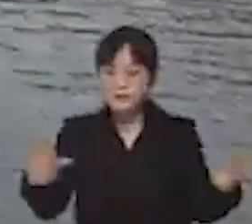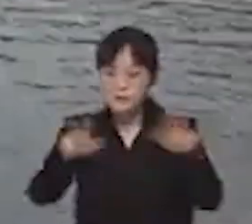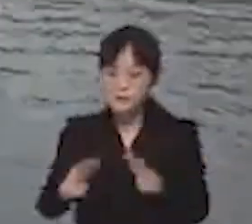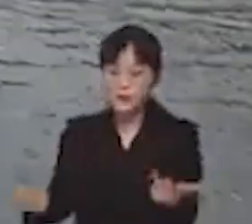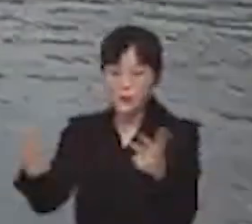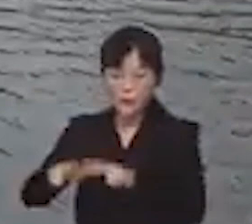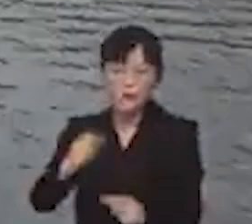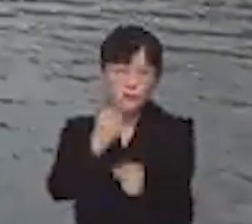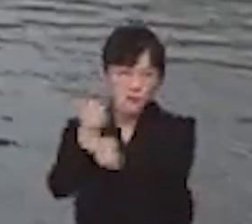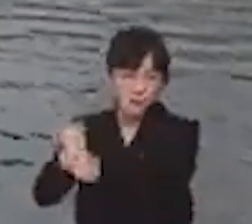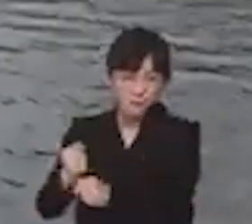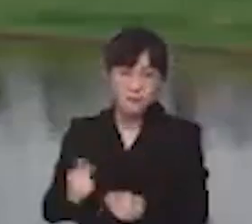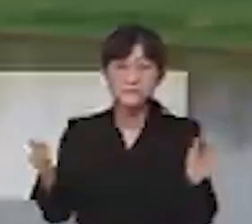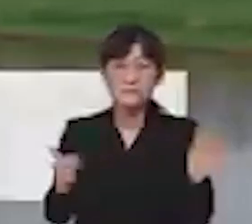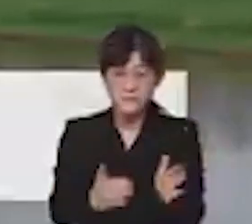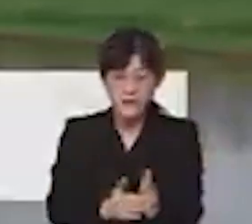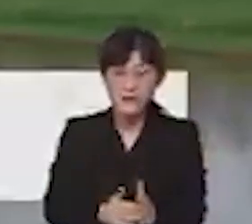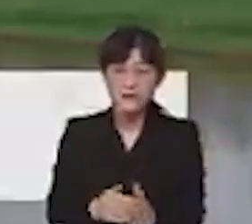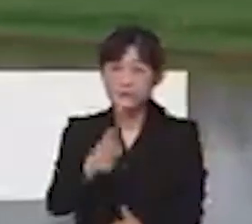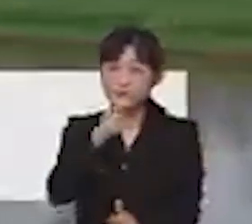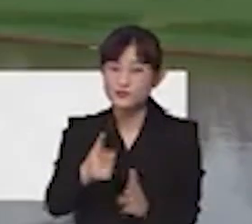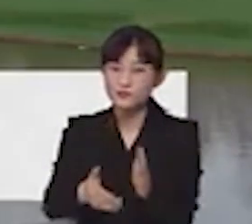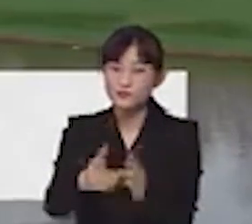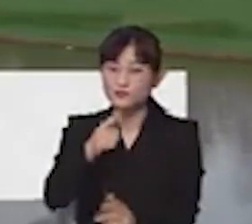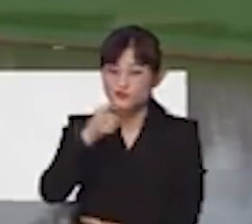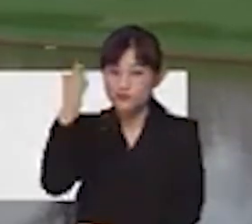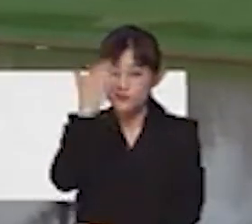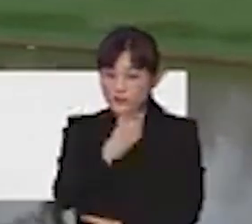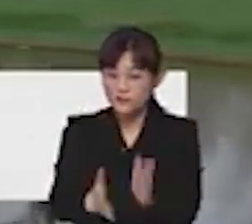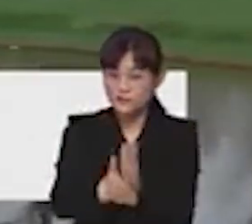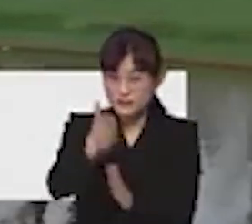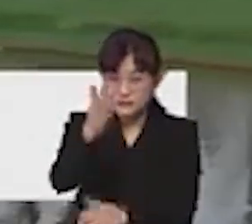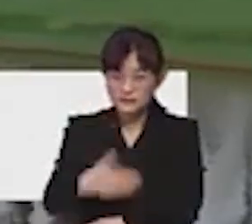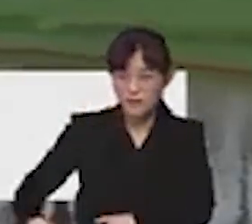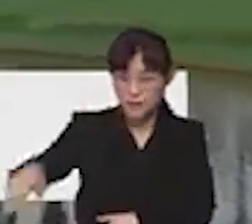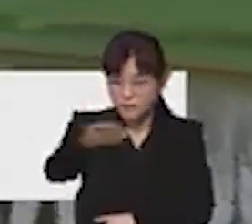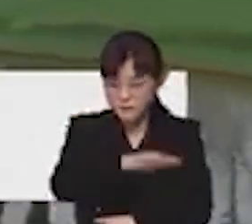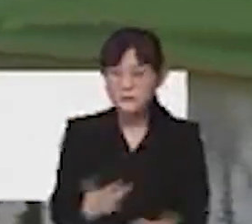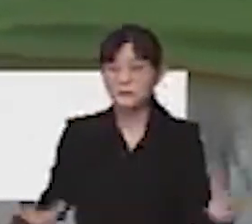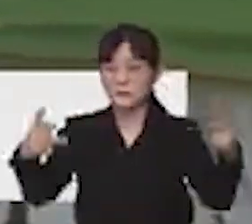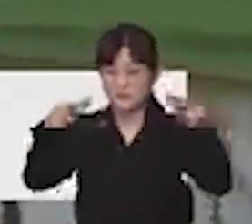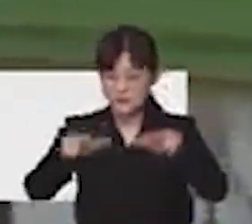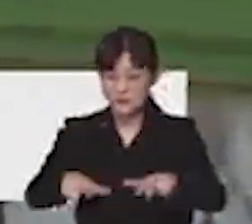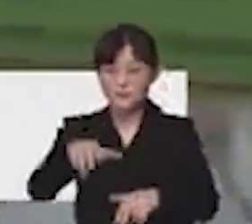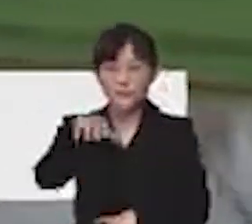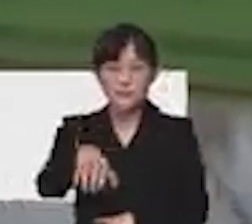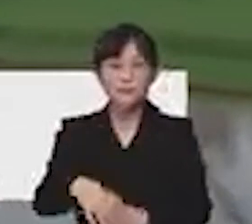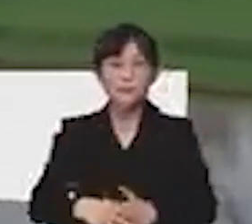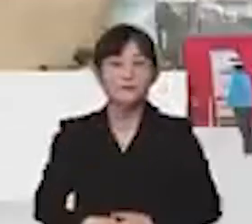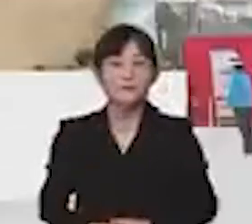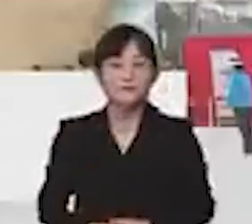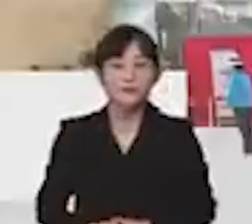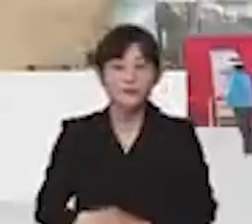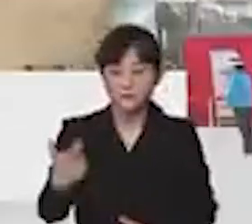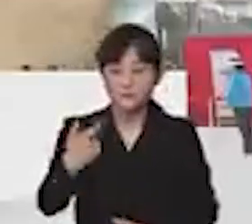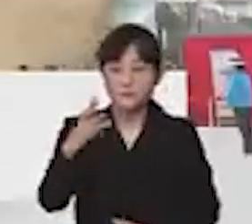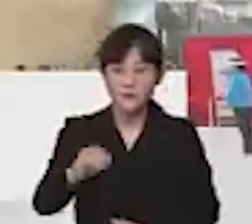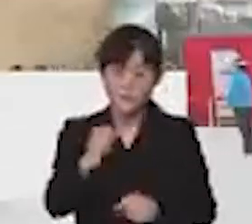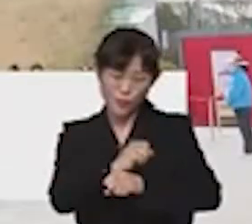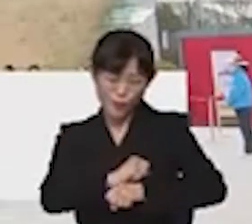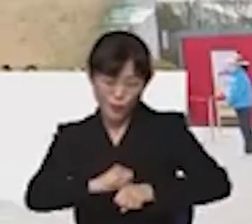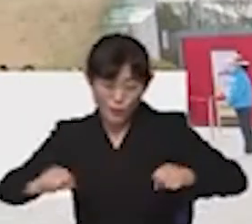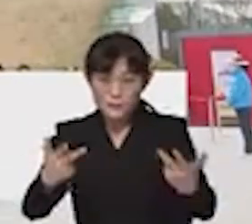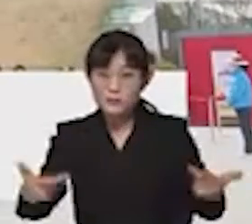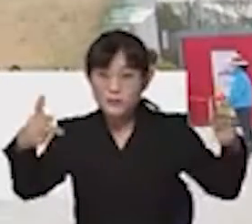정원이 조성됐습니다. 그야말로 순천 시내 전체가 박람회 무대가 된다고 말할 수 있겠습니다. 60만 평에 이르는